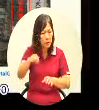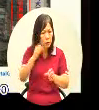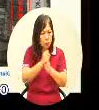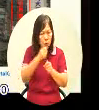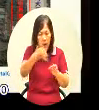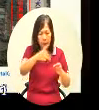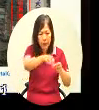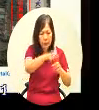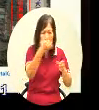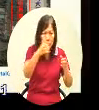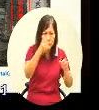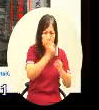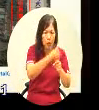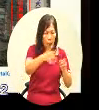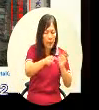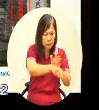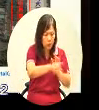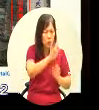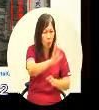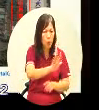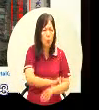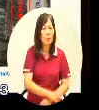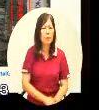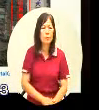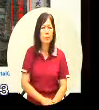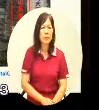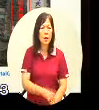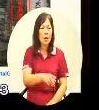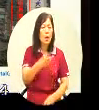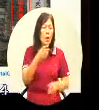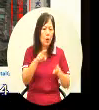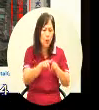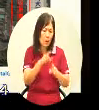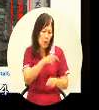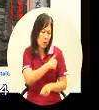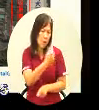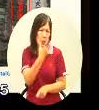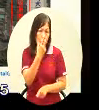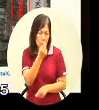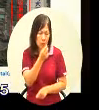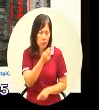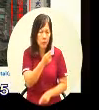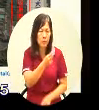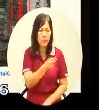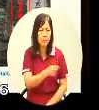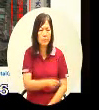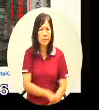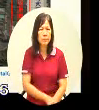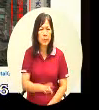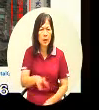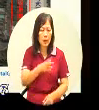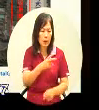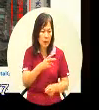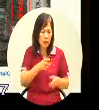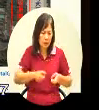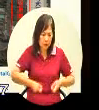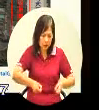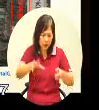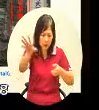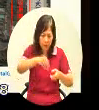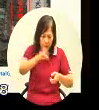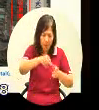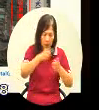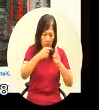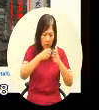这个还没做，这里有了哦。假日，我想，这大卖场很多人爱